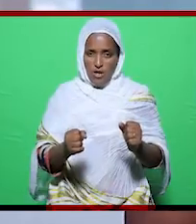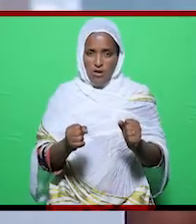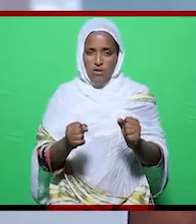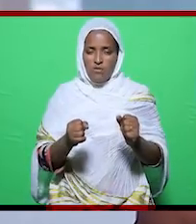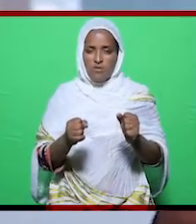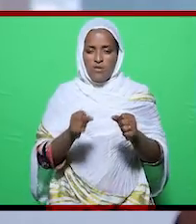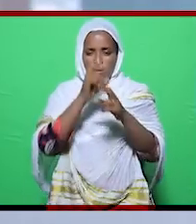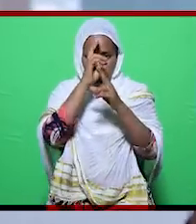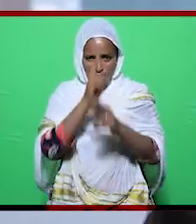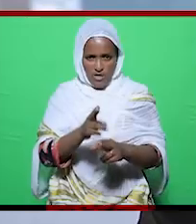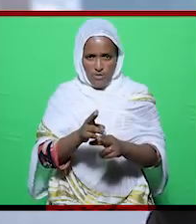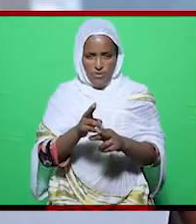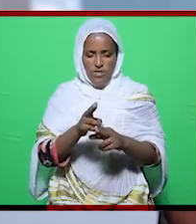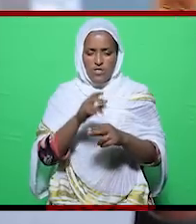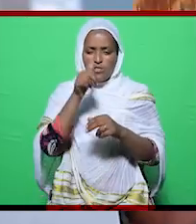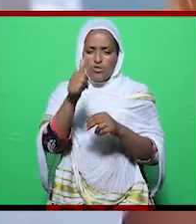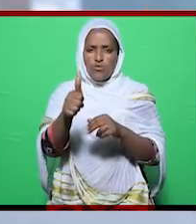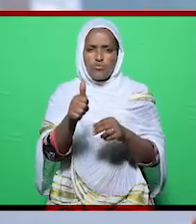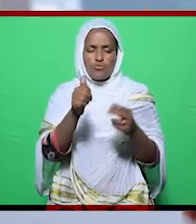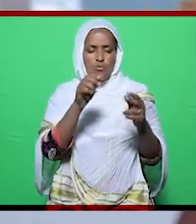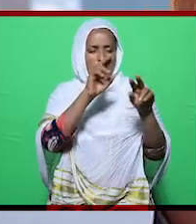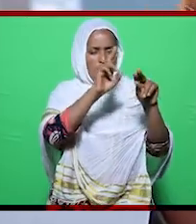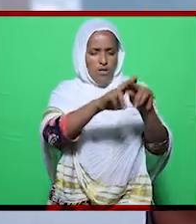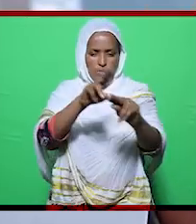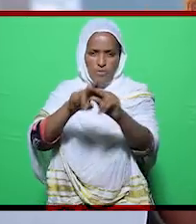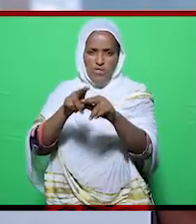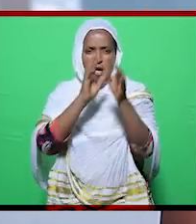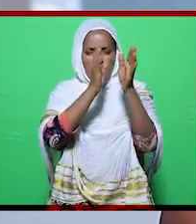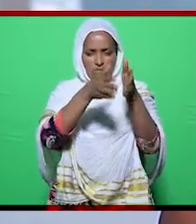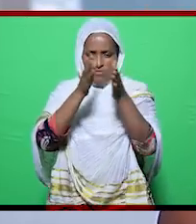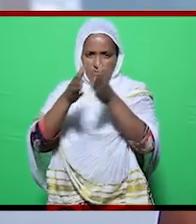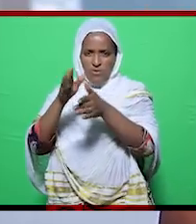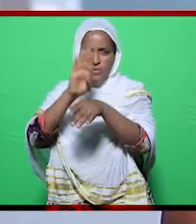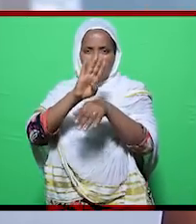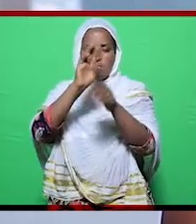ይያዛሉ። የመጀመሪያው የወሰድናቸው ሥዕሎች ቢቻል